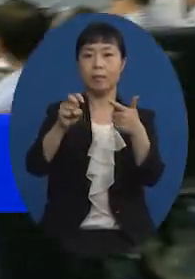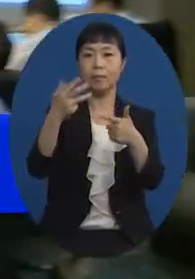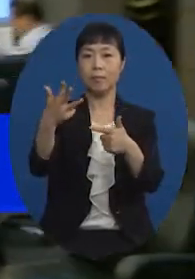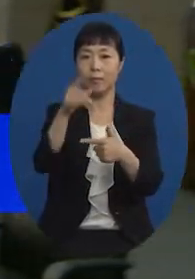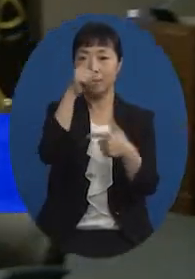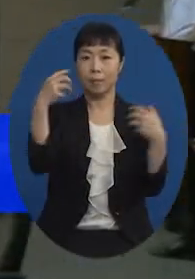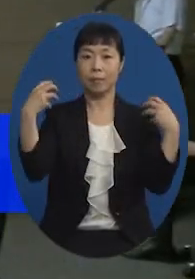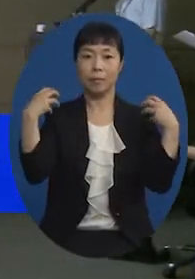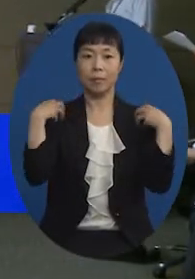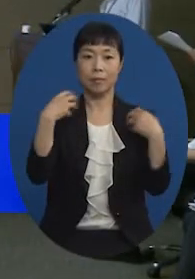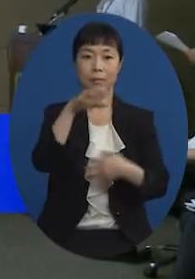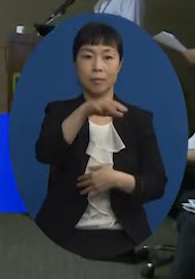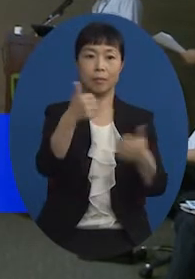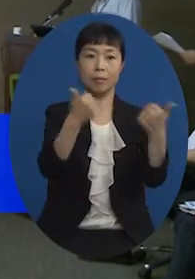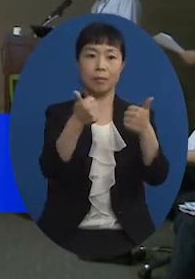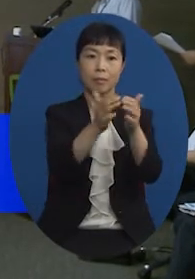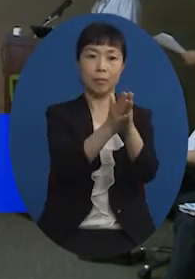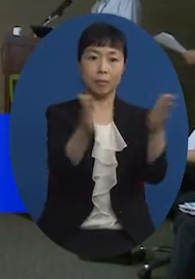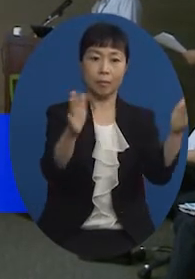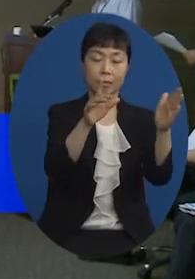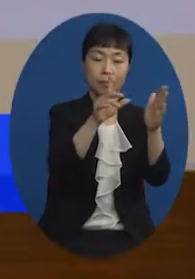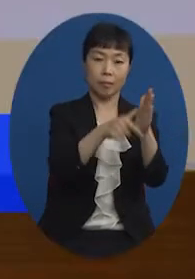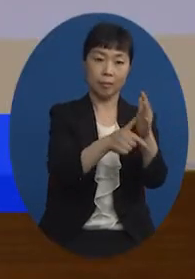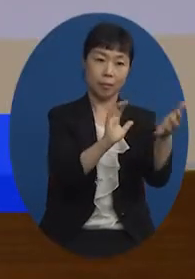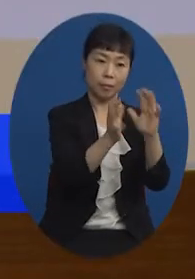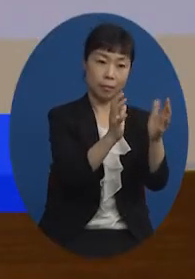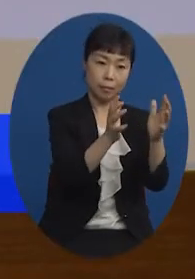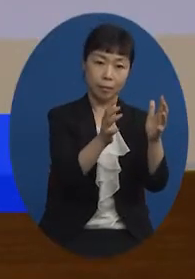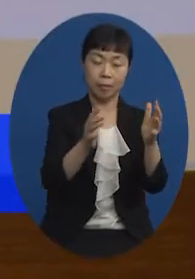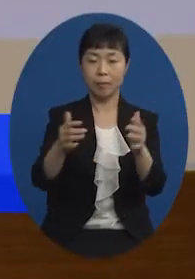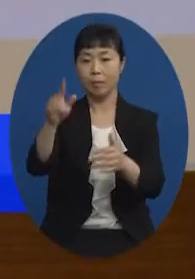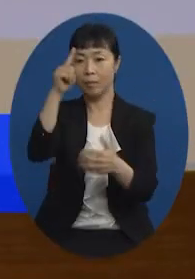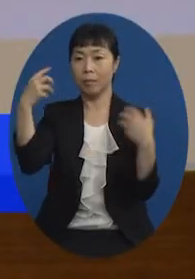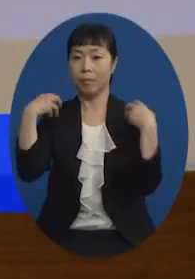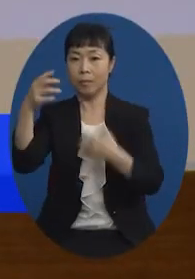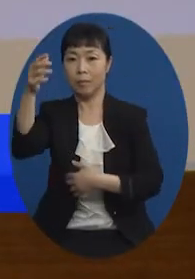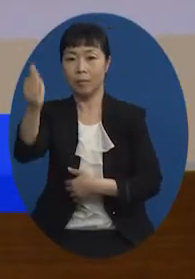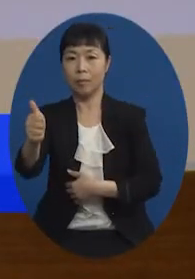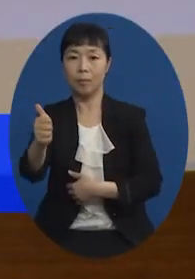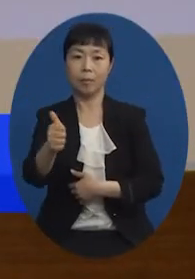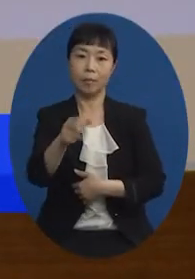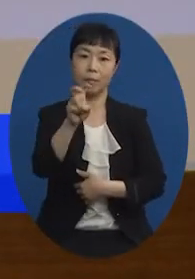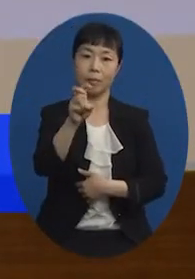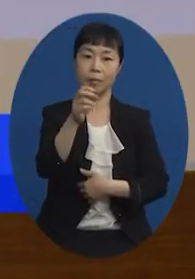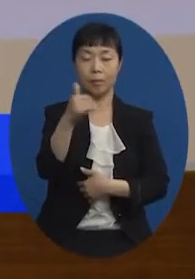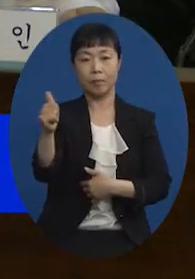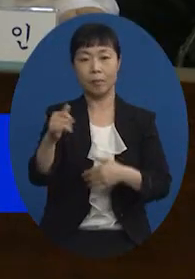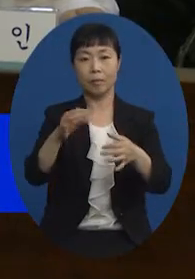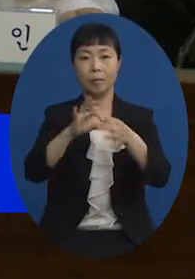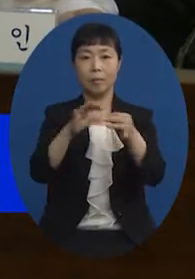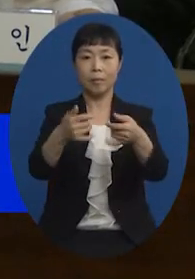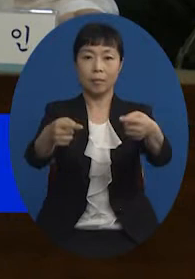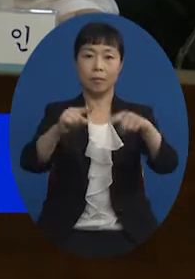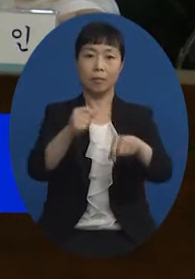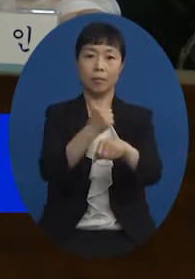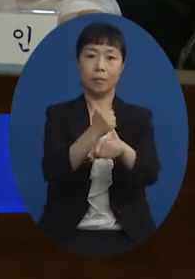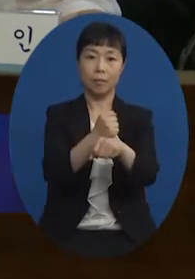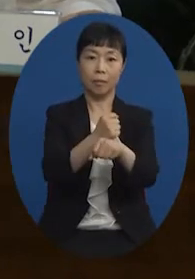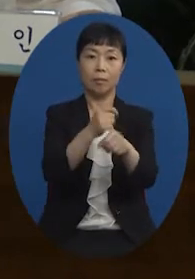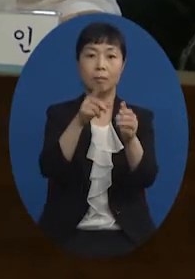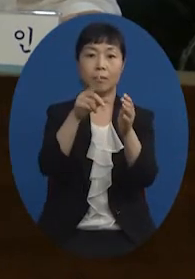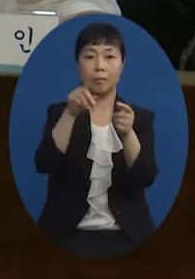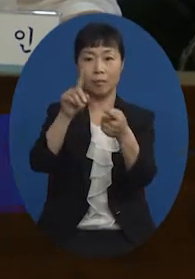지난 6월 28일 정부 서울청사에서 열린 토론회에는 남상호 소방방재청장을 비롯해 20여 명의 관계자들이